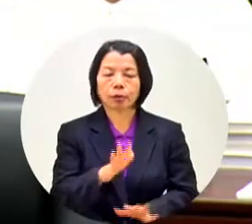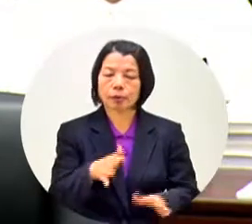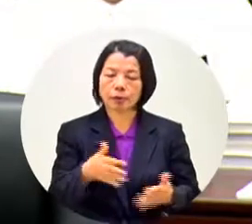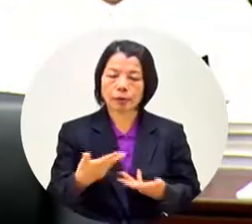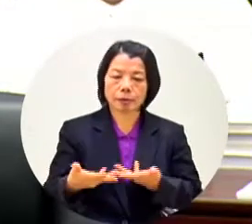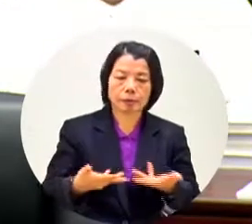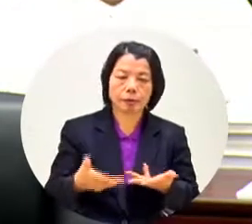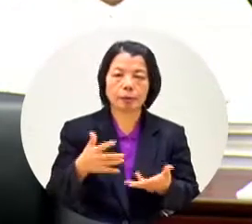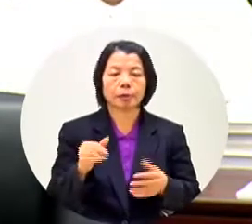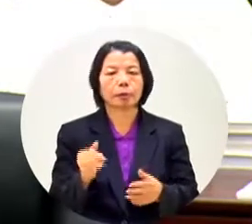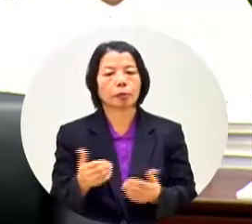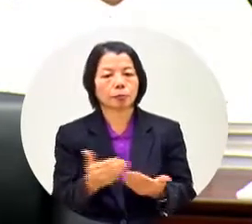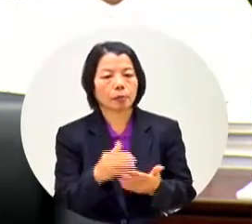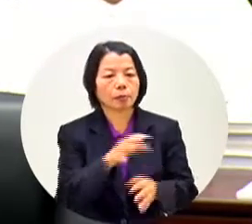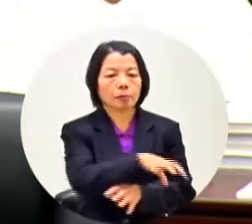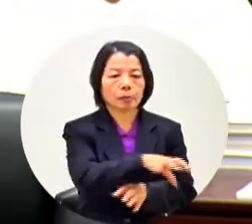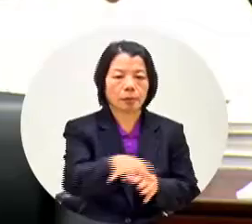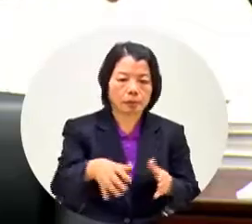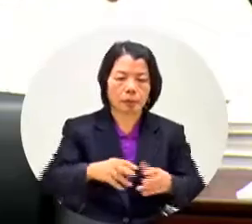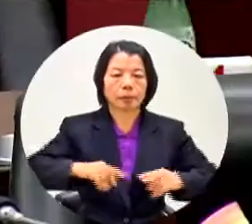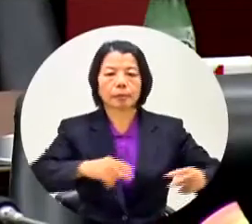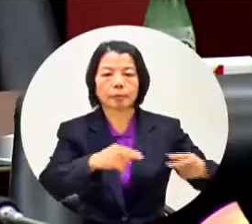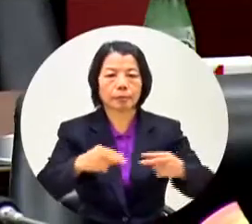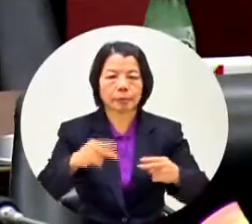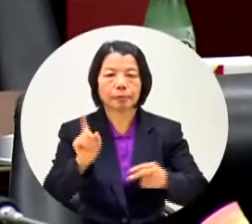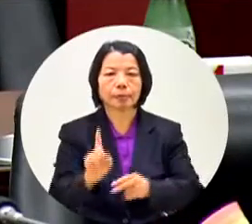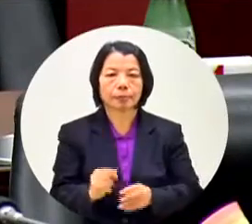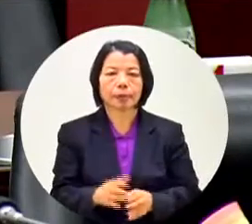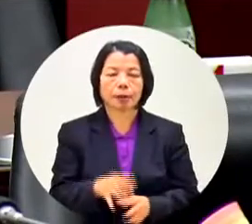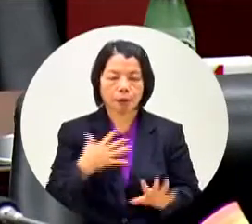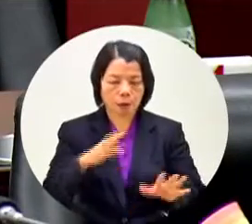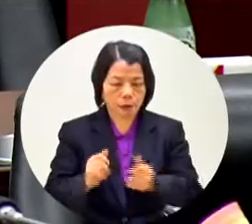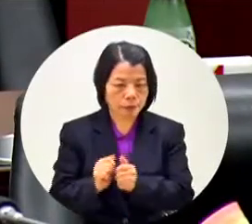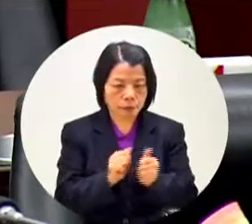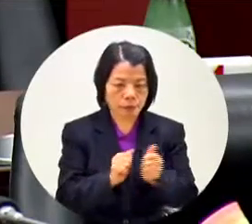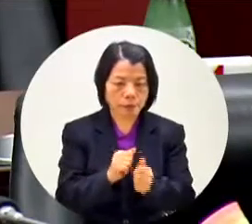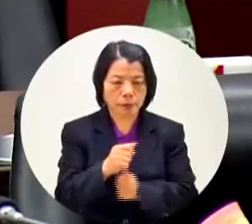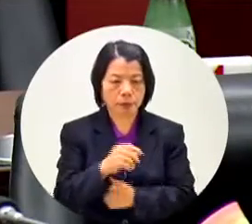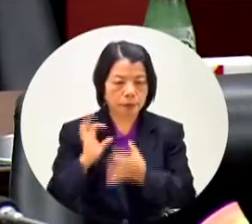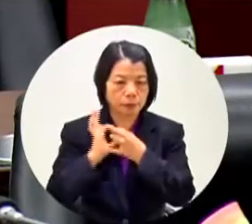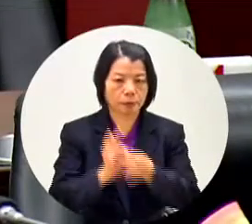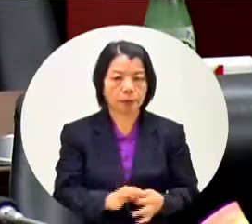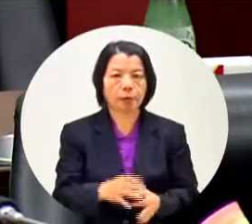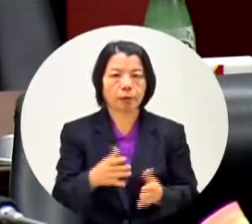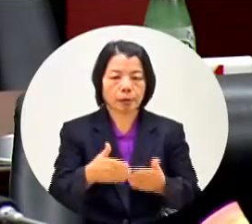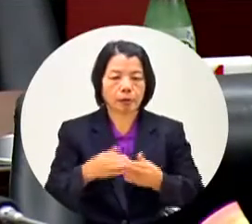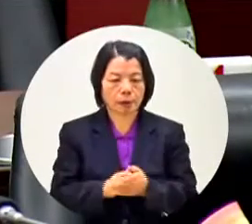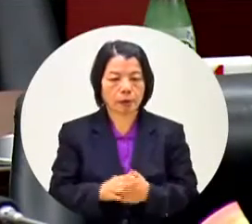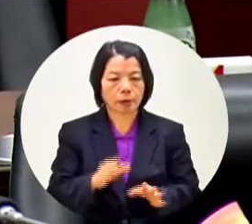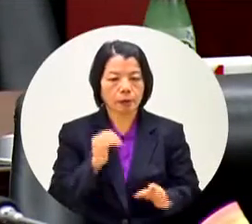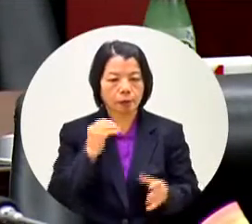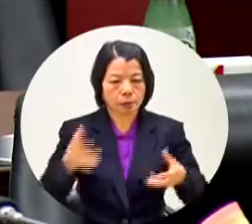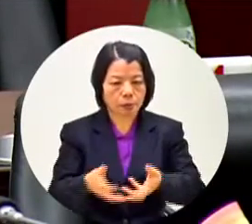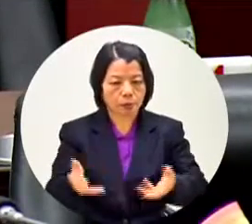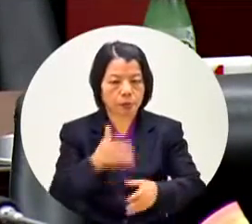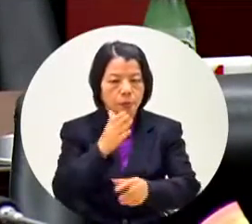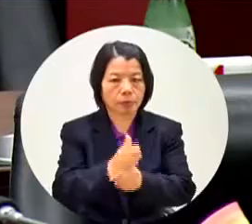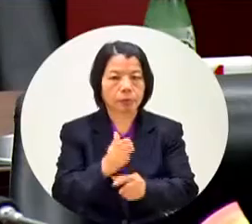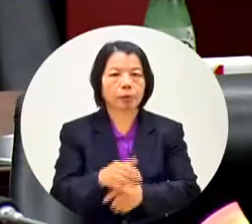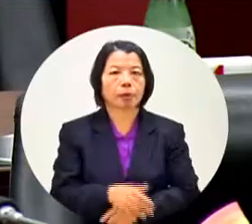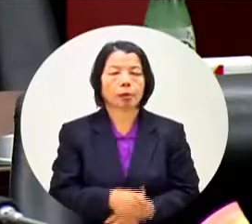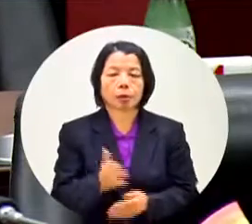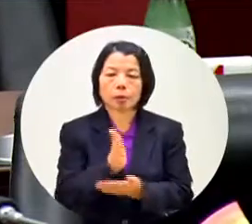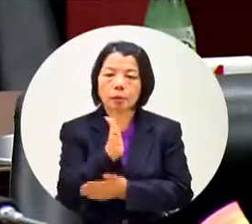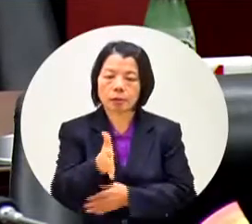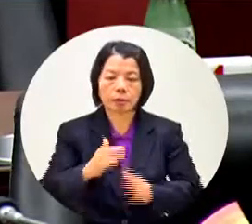还有地方建设局待改善，或者是亟待追踪，或者是将要有进度的一些个案，我就叫我们市